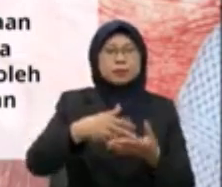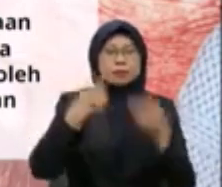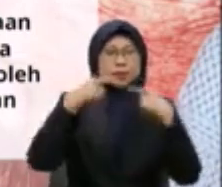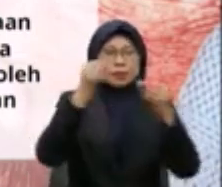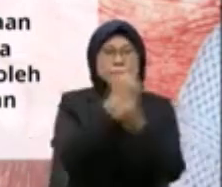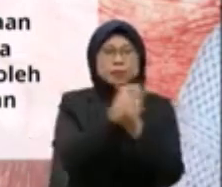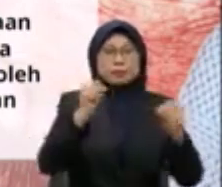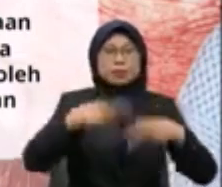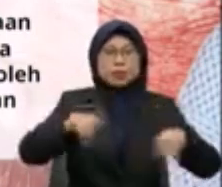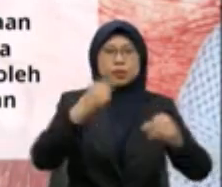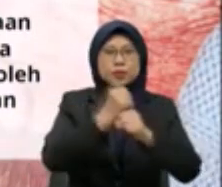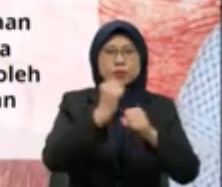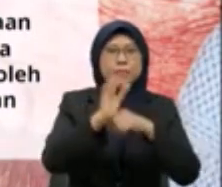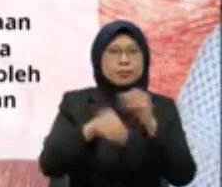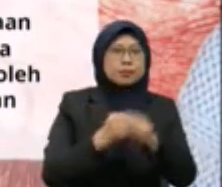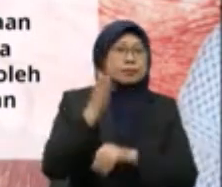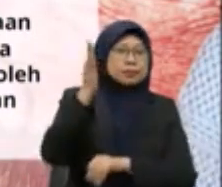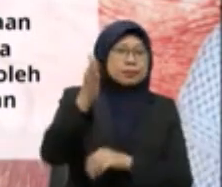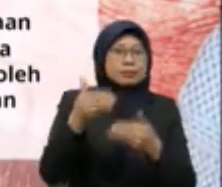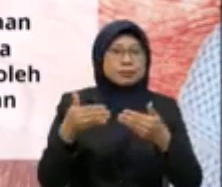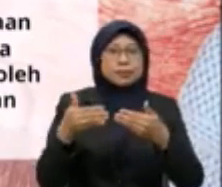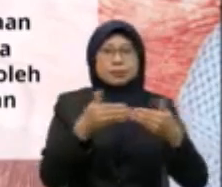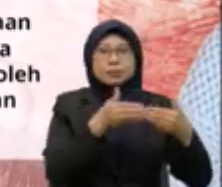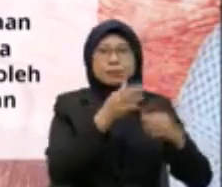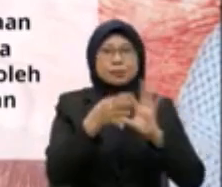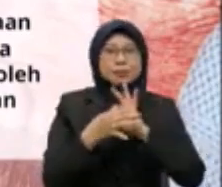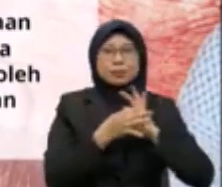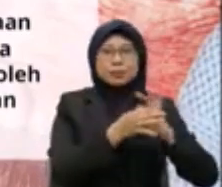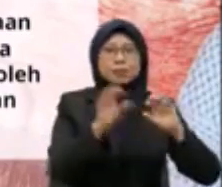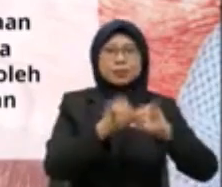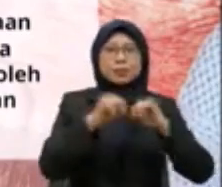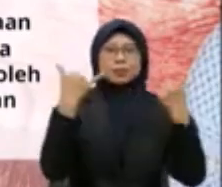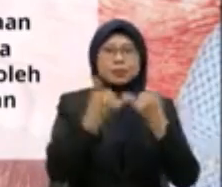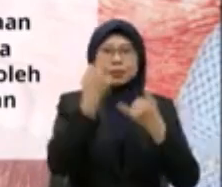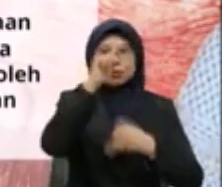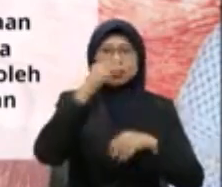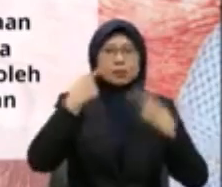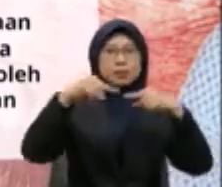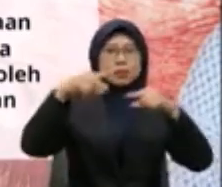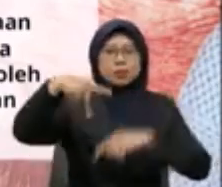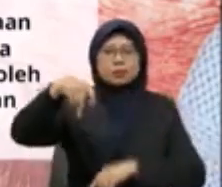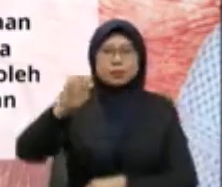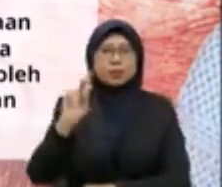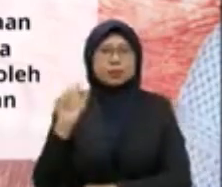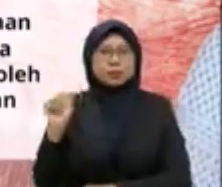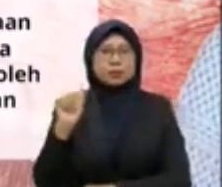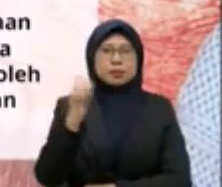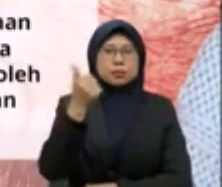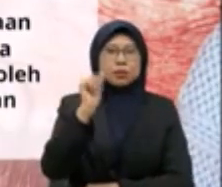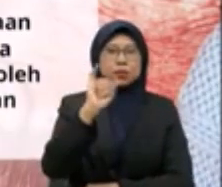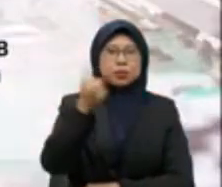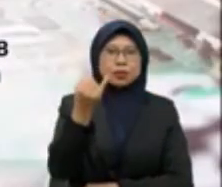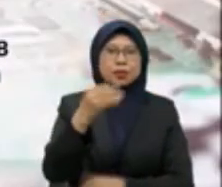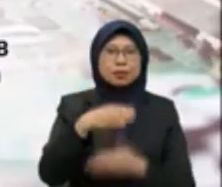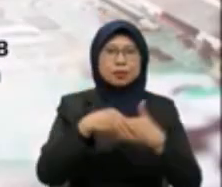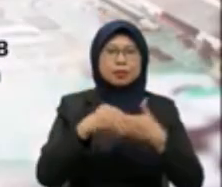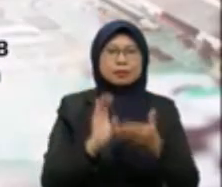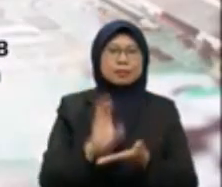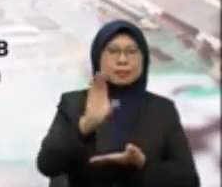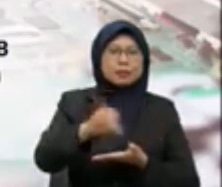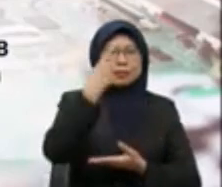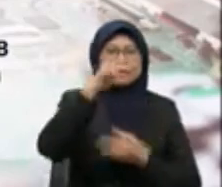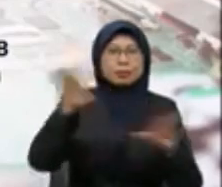pekerjaan. Tahun depan, selain meneruskan kerjasama dengan syarikat untuk menjayakan program PEKA, RM10 juta disediakan